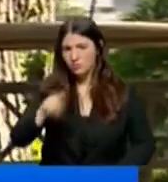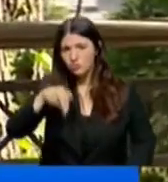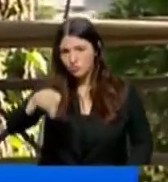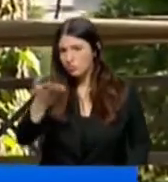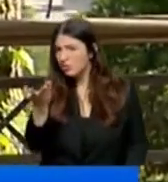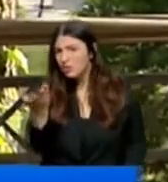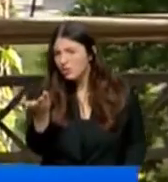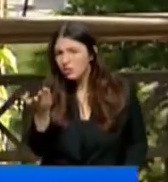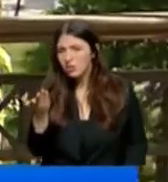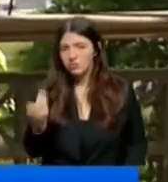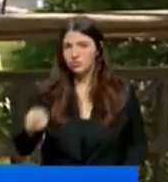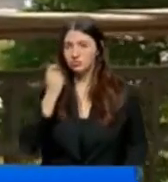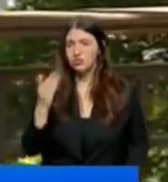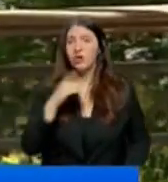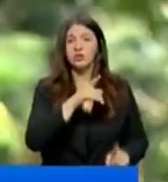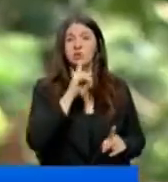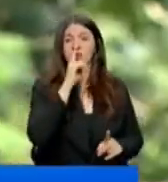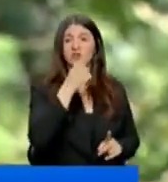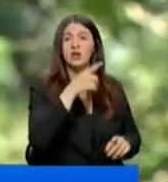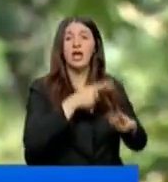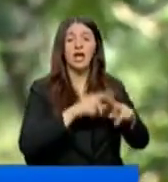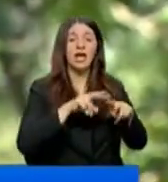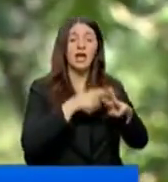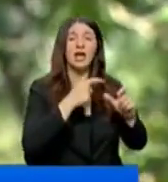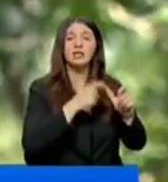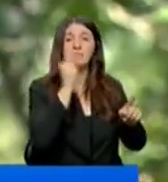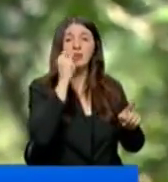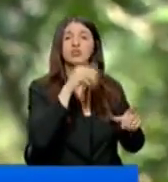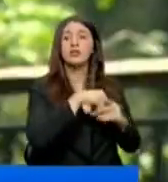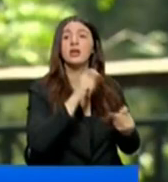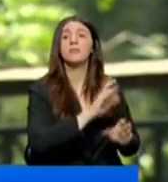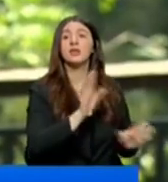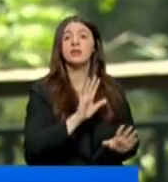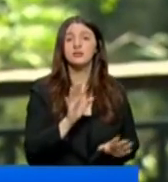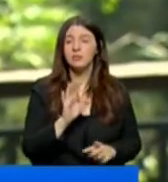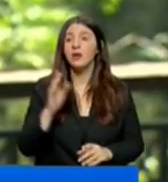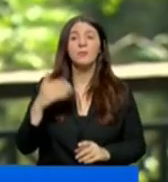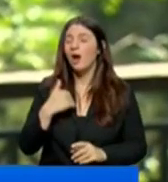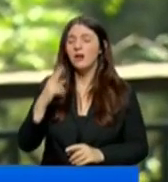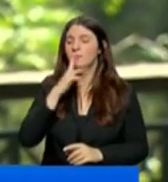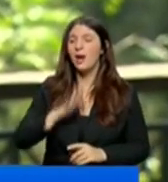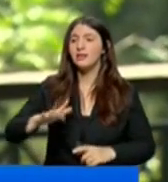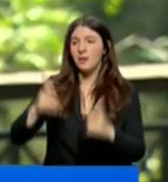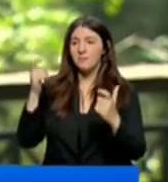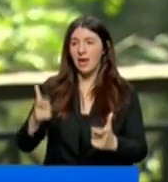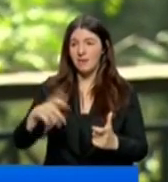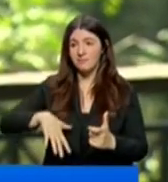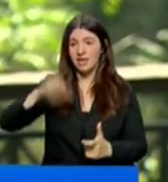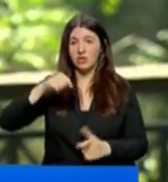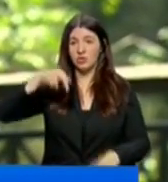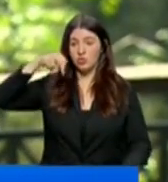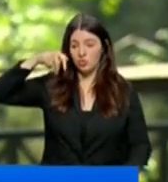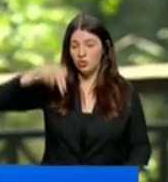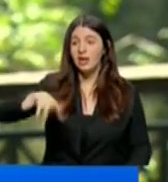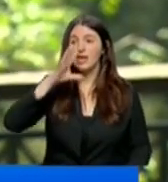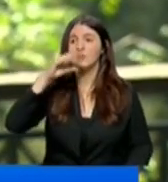diyecekler. Siz onu sadece Enis Berberoğlu için sadece hayır efendim yapmadınız. Ben Maltepe Meydanı'nda yürüyüşü